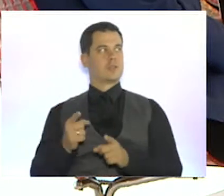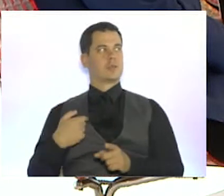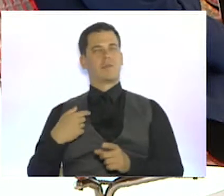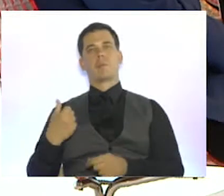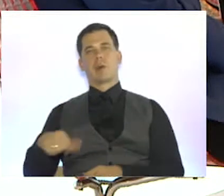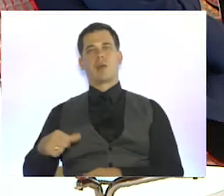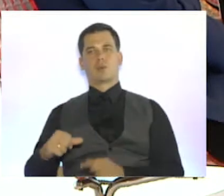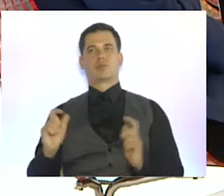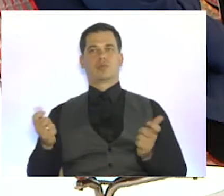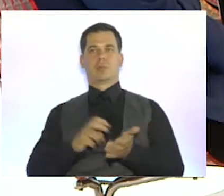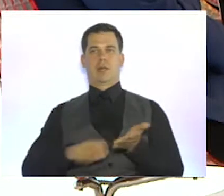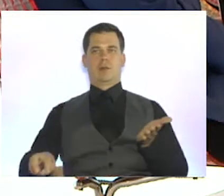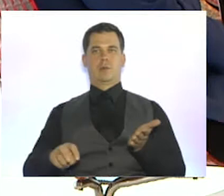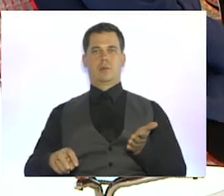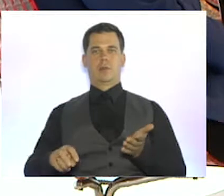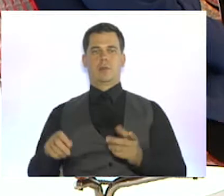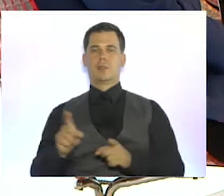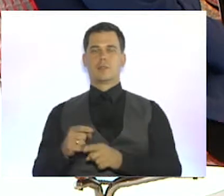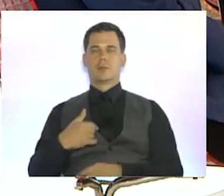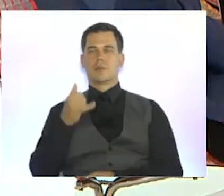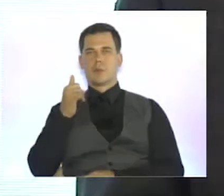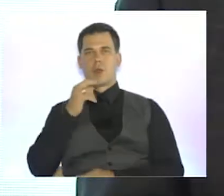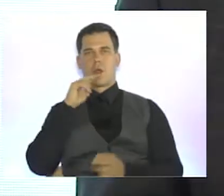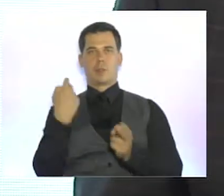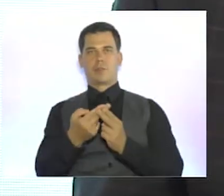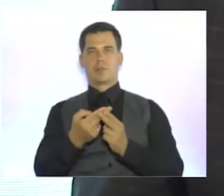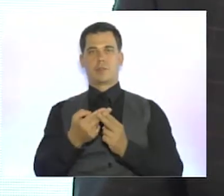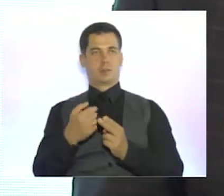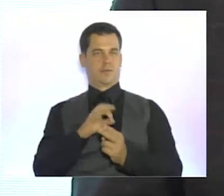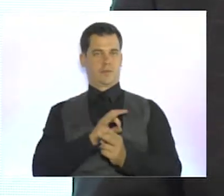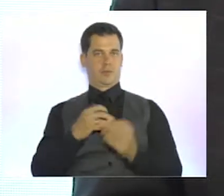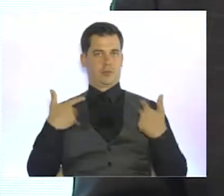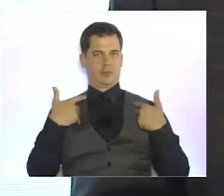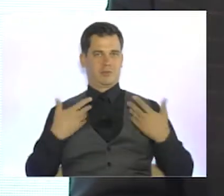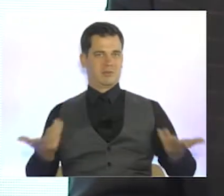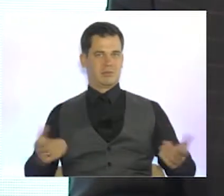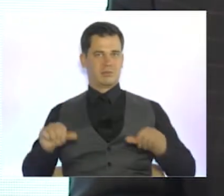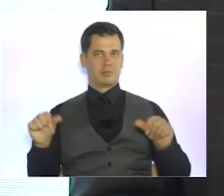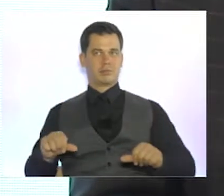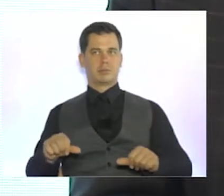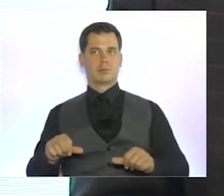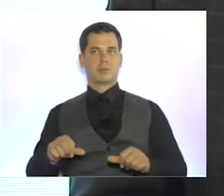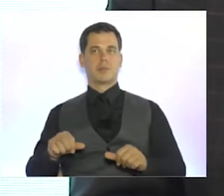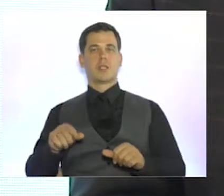brakuje. Nie potrafię odpowiedzieć na te potrzeby, bo to nie mój świat. Więc wydaje mi się, że